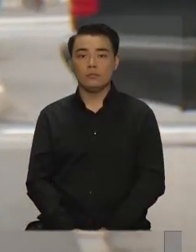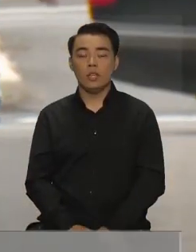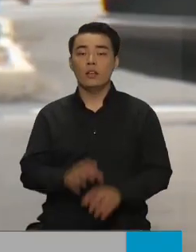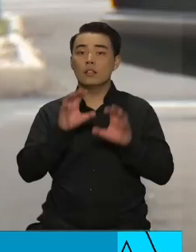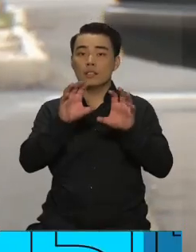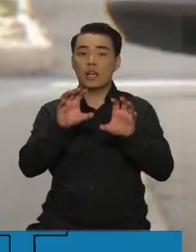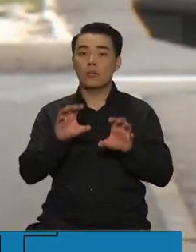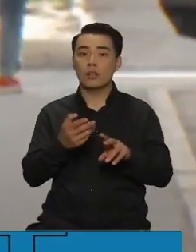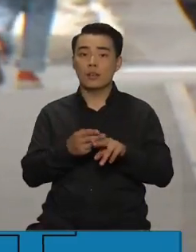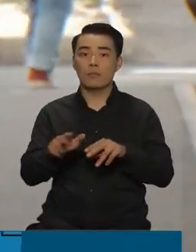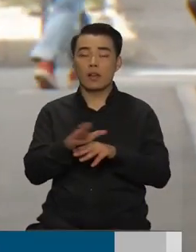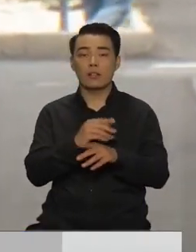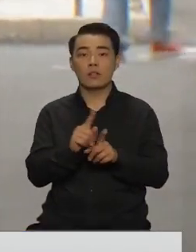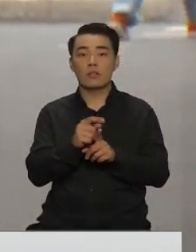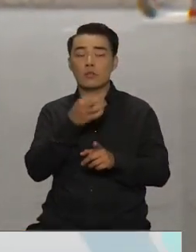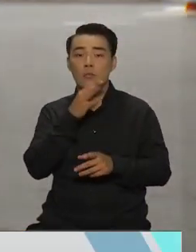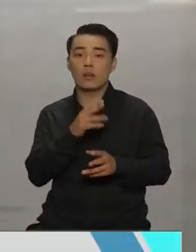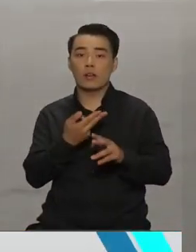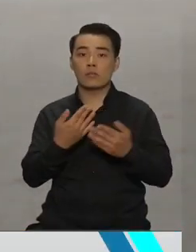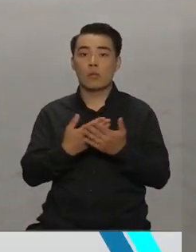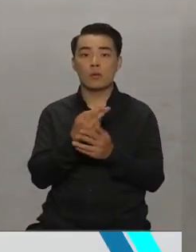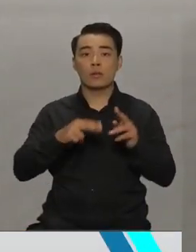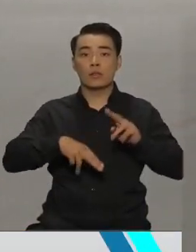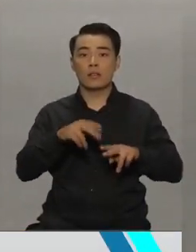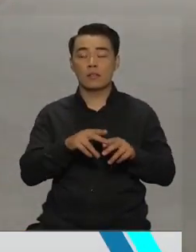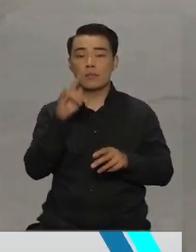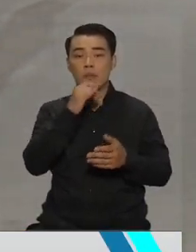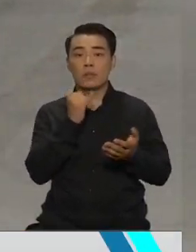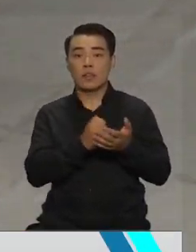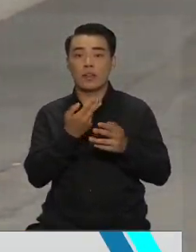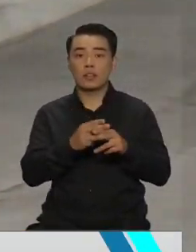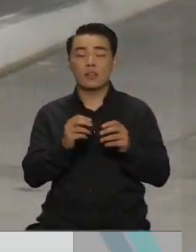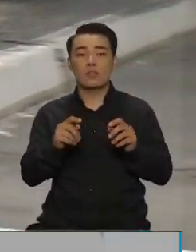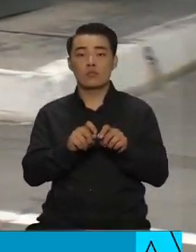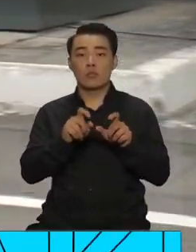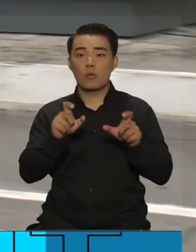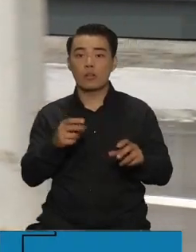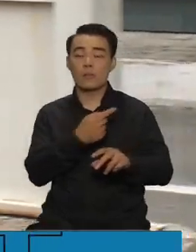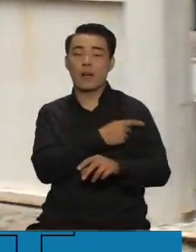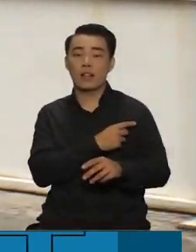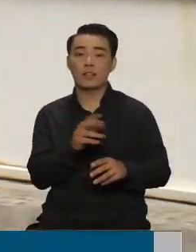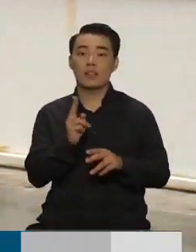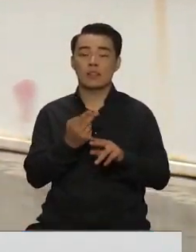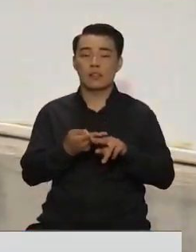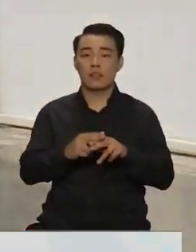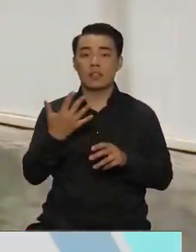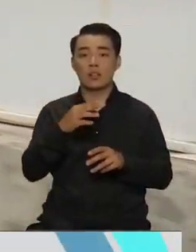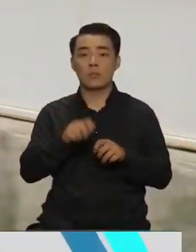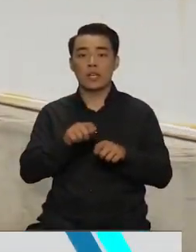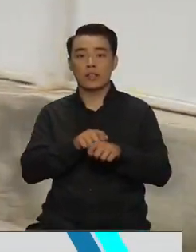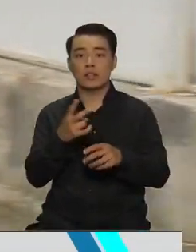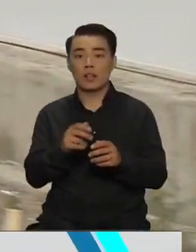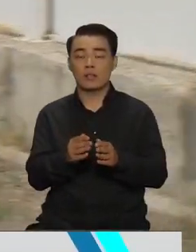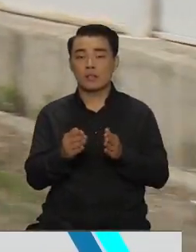Заң бойынша кез келген жанар-жағармай құю бекеті мен ғимараттың, яғни ол мектеп, аурухана, тұрғын үй болсын, арасы 50 метрден аспауы қажет.